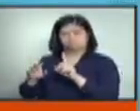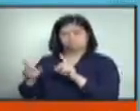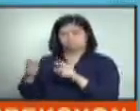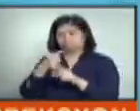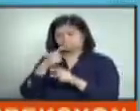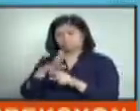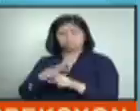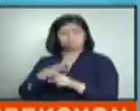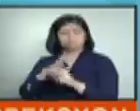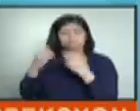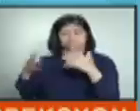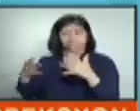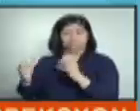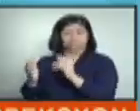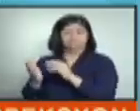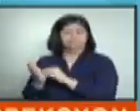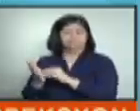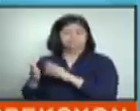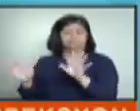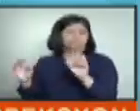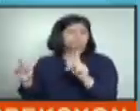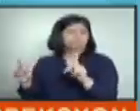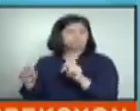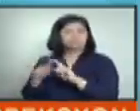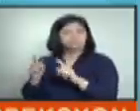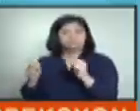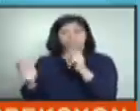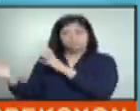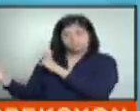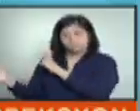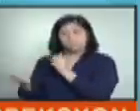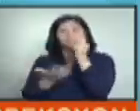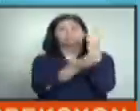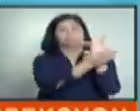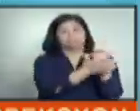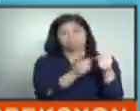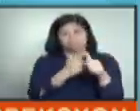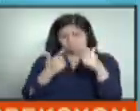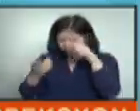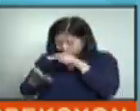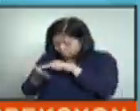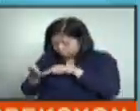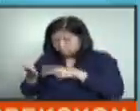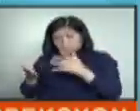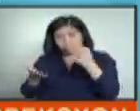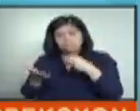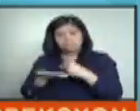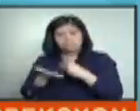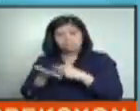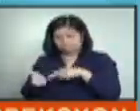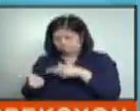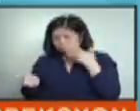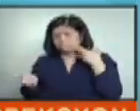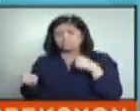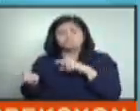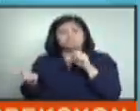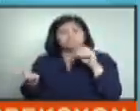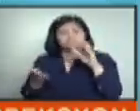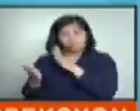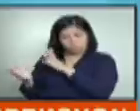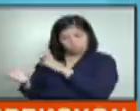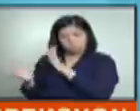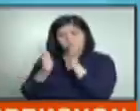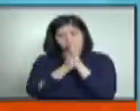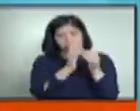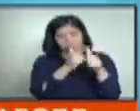sabi ko, okay lang, sinadyan na yan. Sabi ko sa kanya, papa-approve ko muna to. Sabi ko, kasi hindi ko alam kung saan kukunin yung budget nito. Sabi ko, papa-approve ko